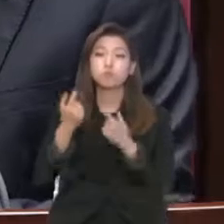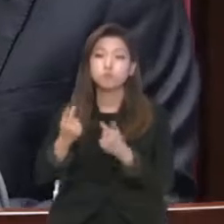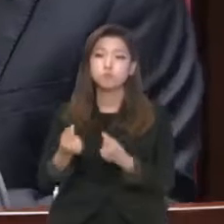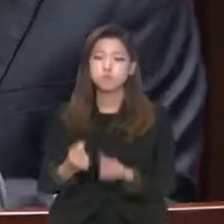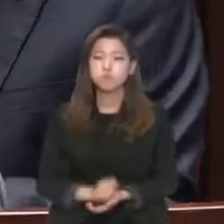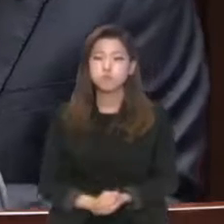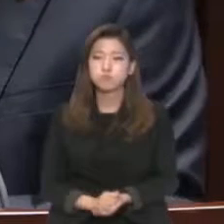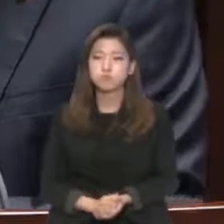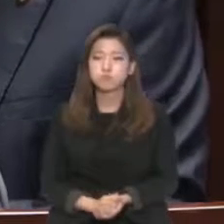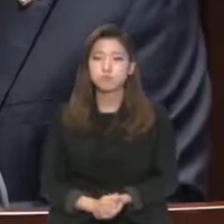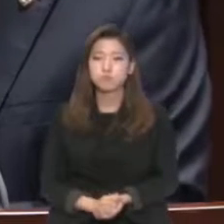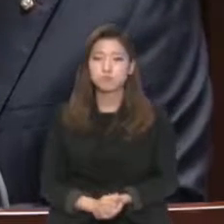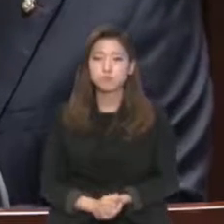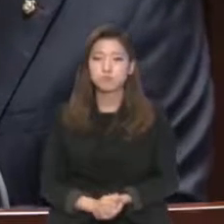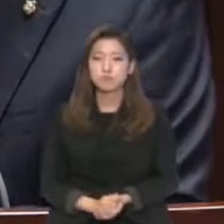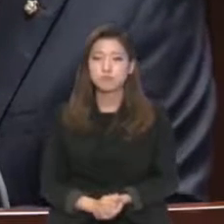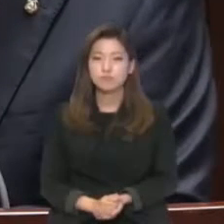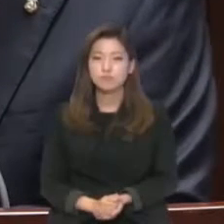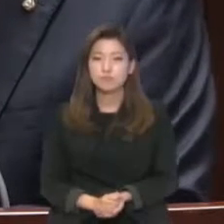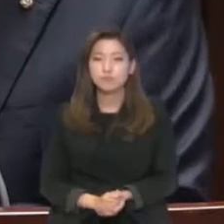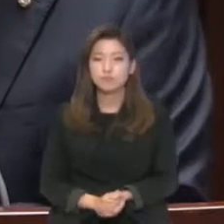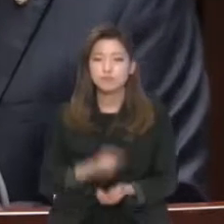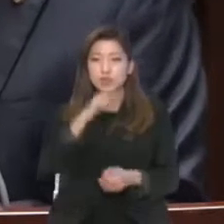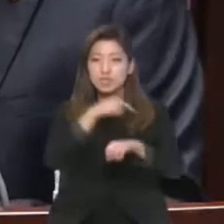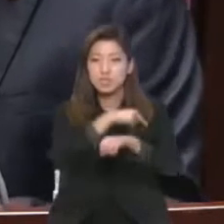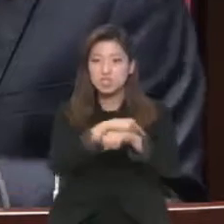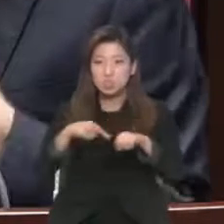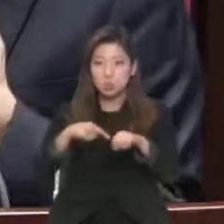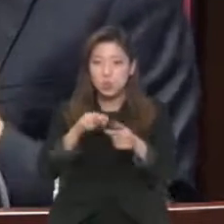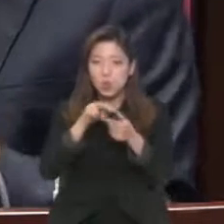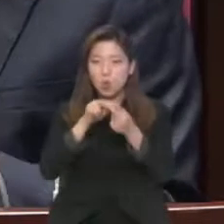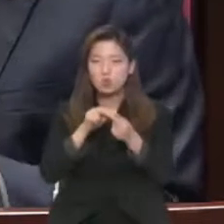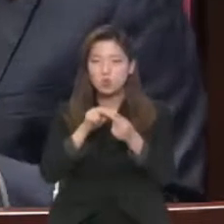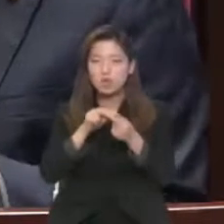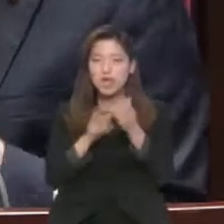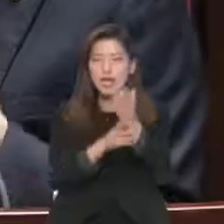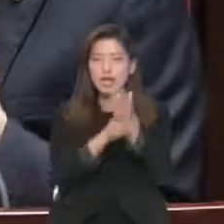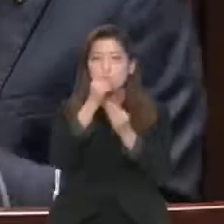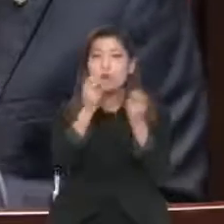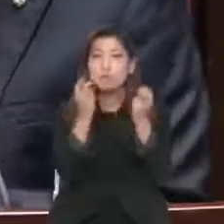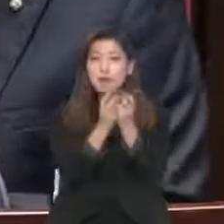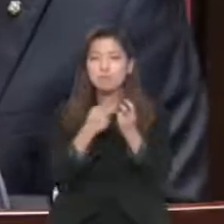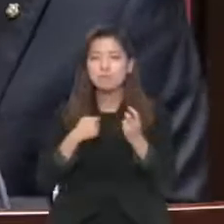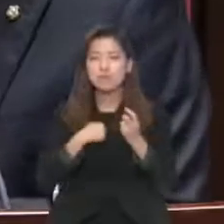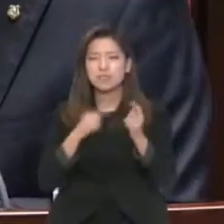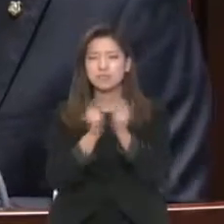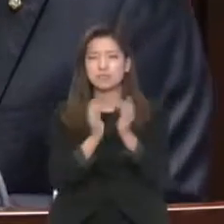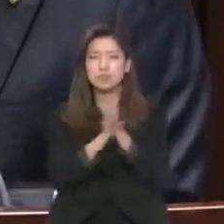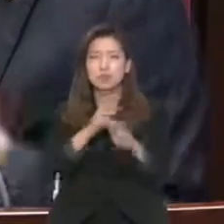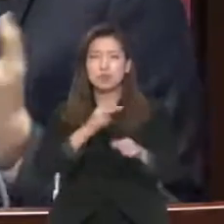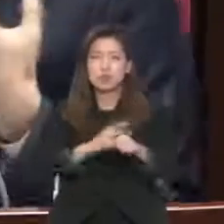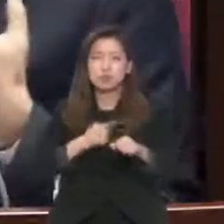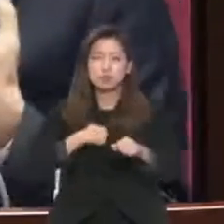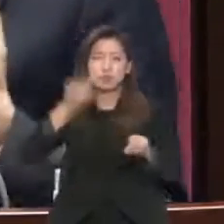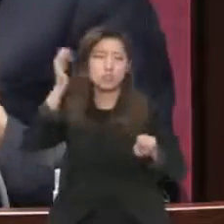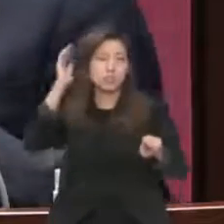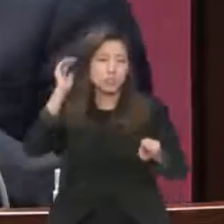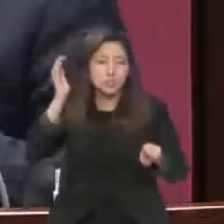그리고 제가 이 민족 공동체 통일 방안을 보면서 학생들에게 가르치고 대중 강연을 하면서 들었던